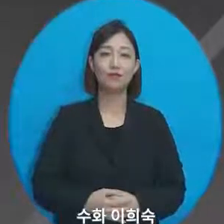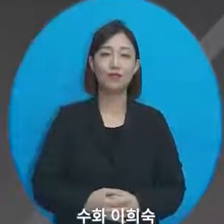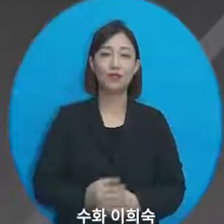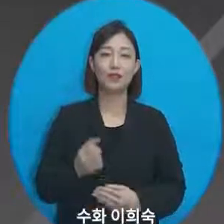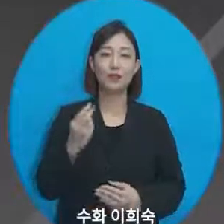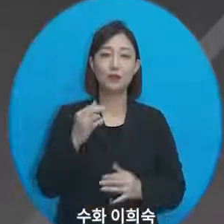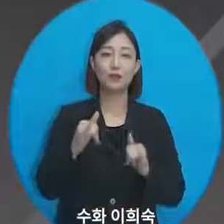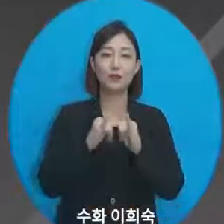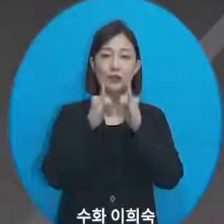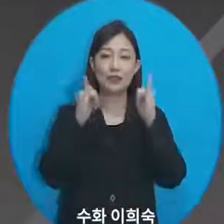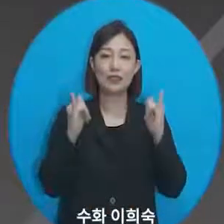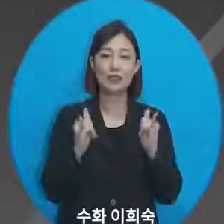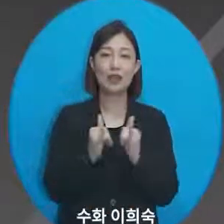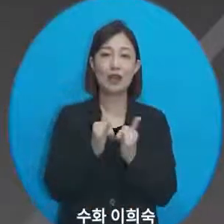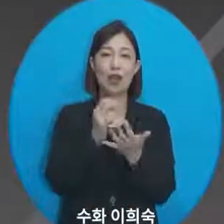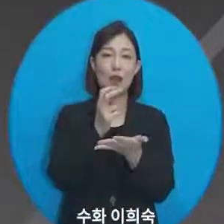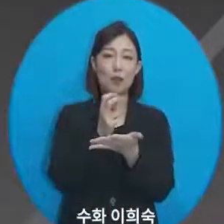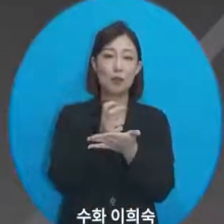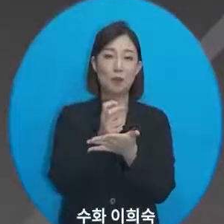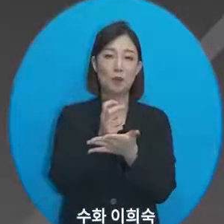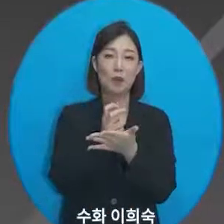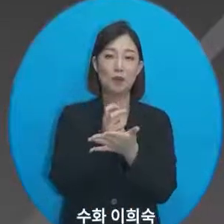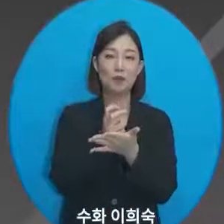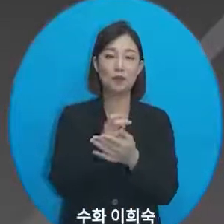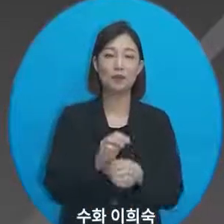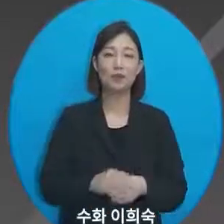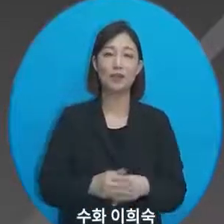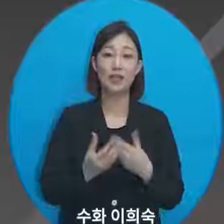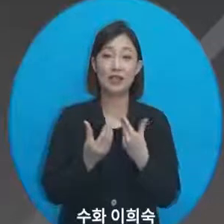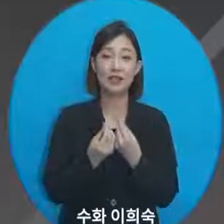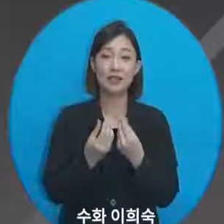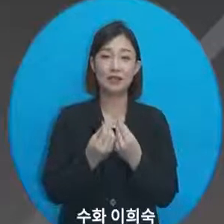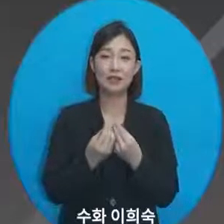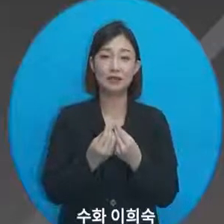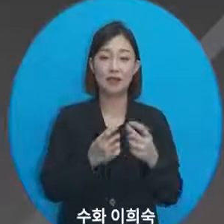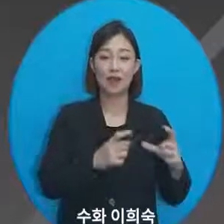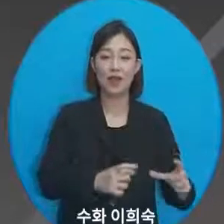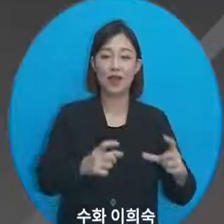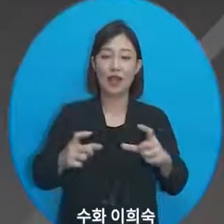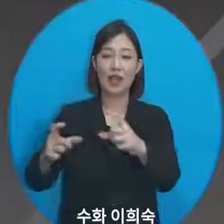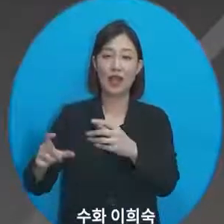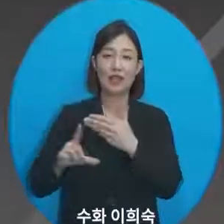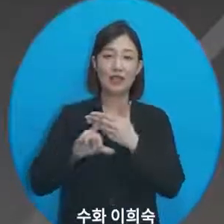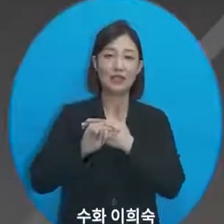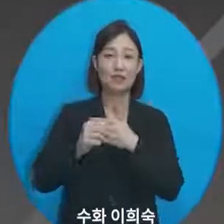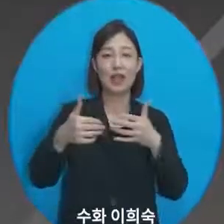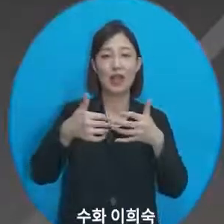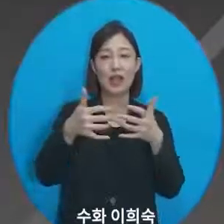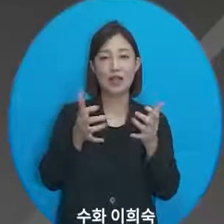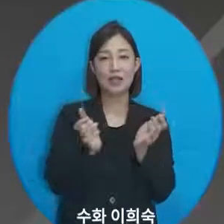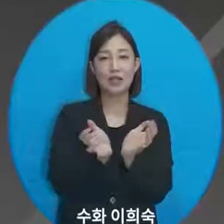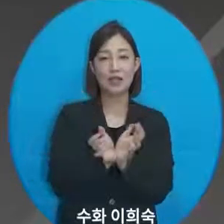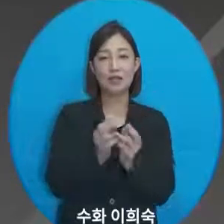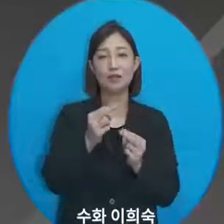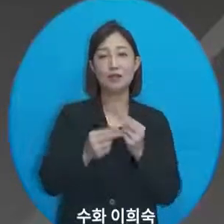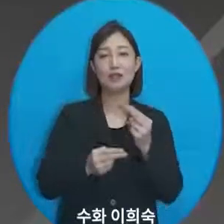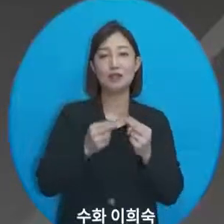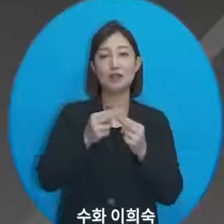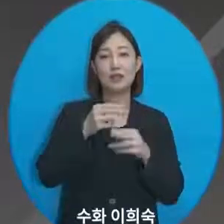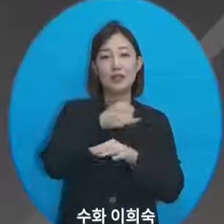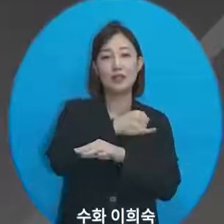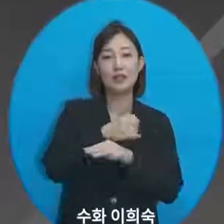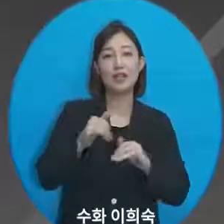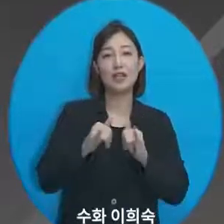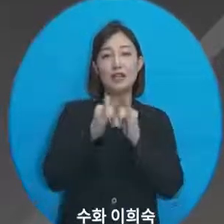제도적 변화로서 각 그 지방자치단체들이 유니버셜 디자인 관점의 조례를